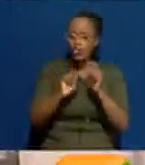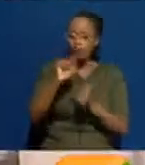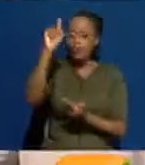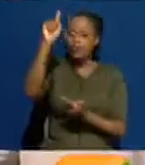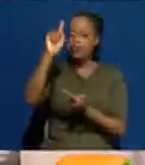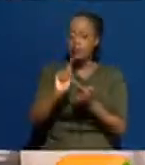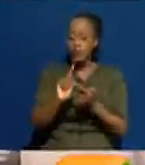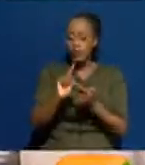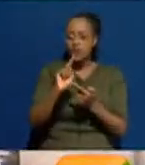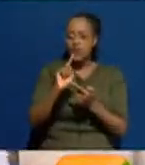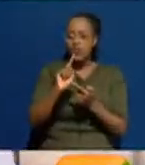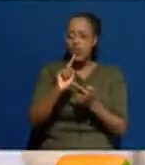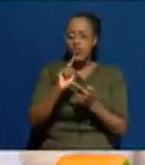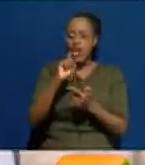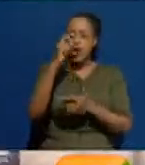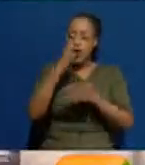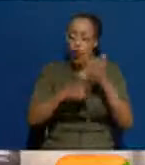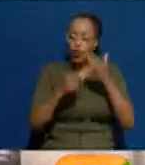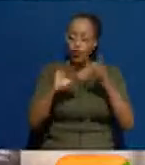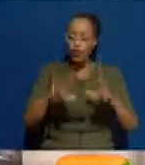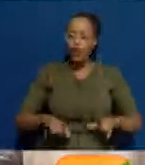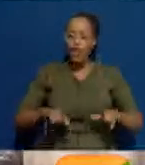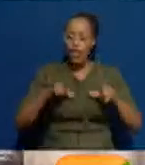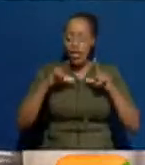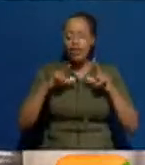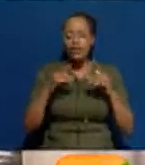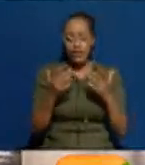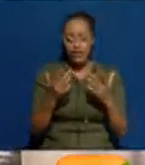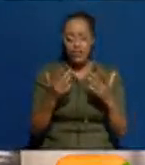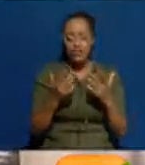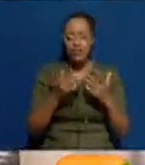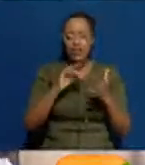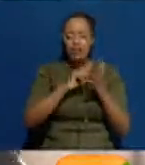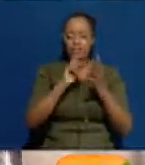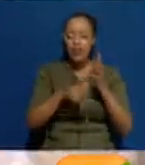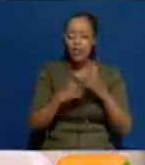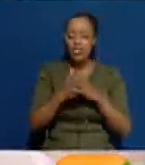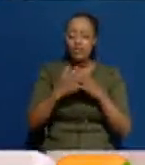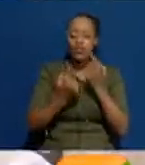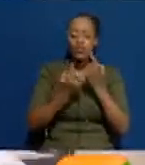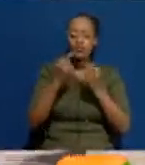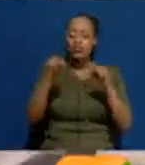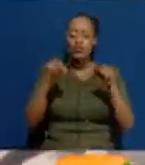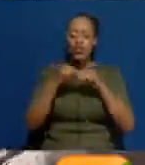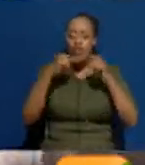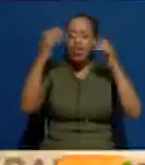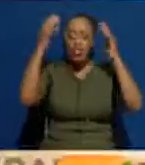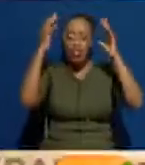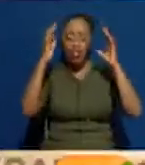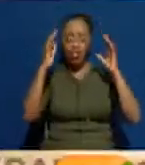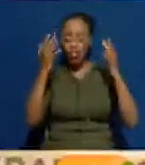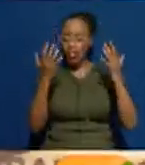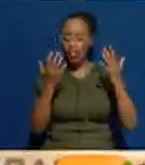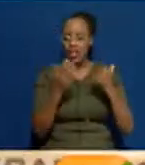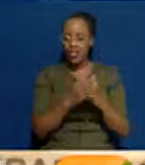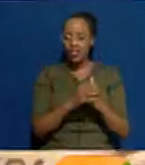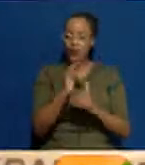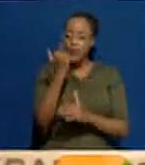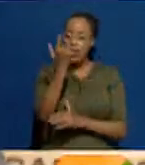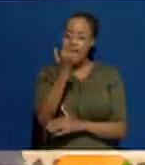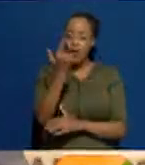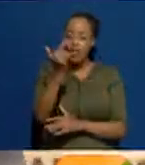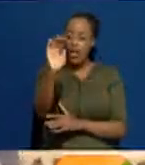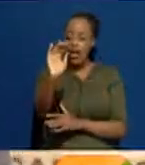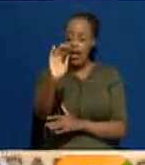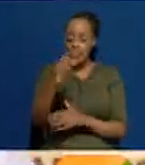kuteremusha gharama ya maisha kuenda chini. Sio kuweka sufuria kwa kichwa. Ile tunaomba